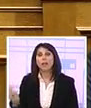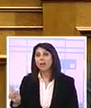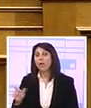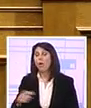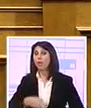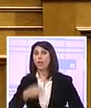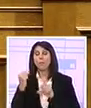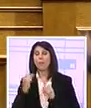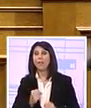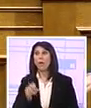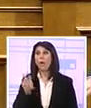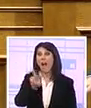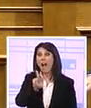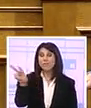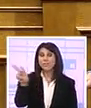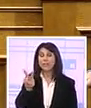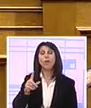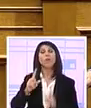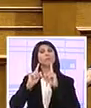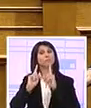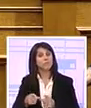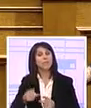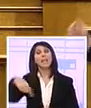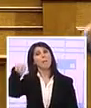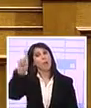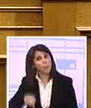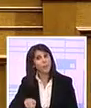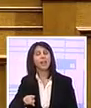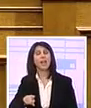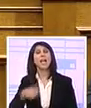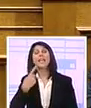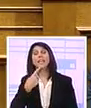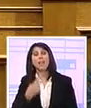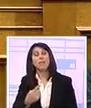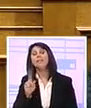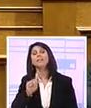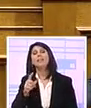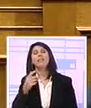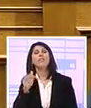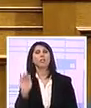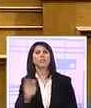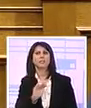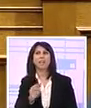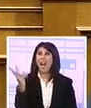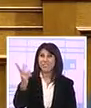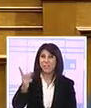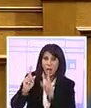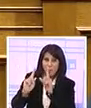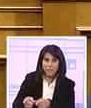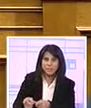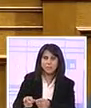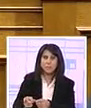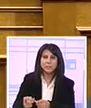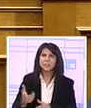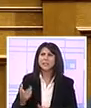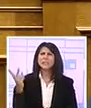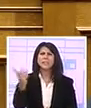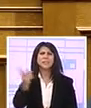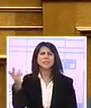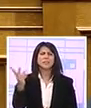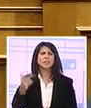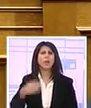και καθόρισαν και την ημερομηνία και το ερώτημα στο πιθανό δημοψήφισμα. Ποιοι είναι λοιπόν ο κύριος Σαρκοζή και η